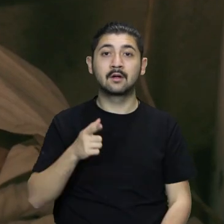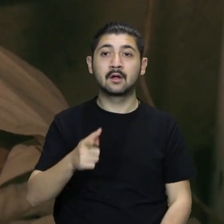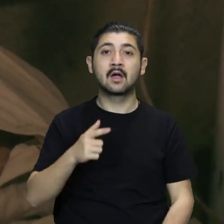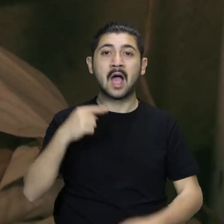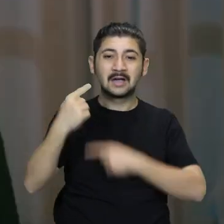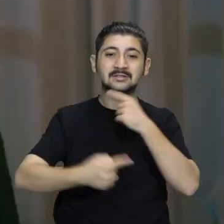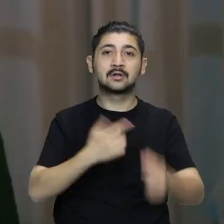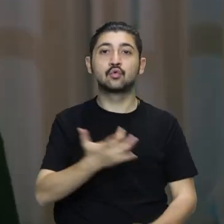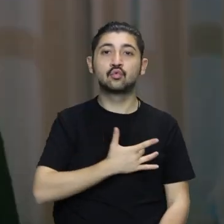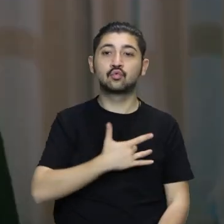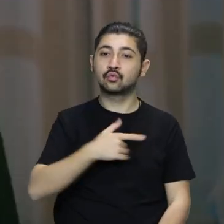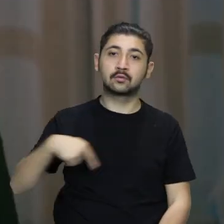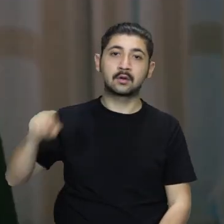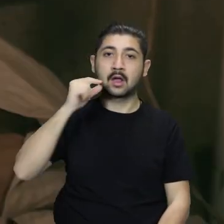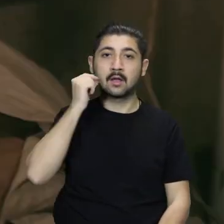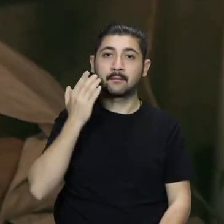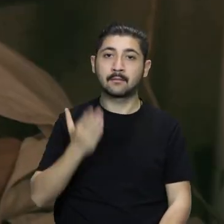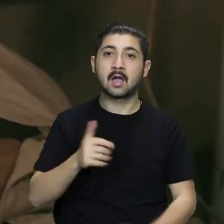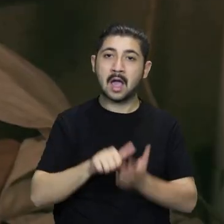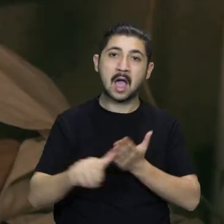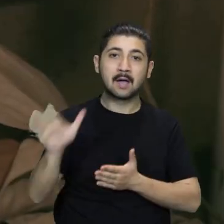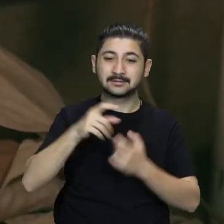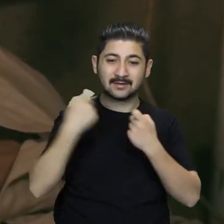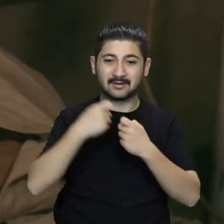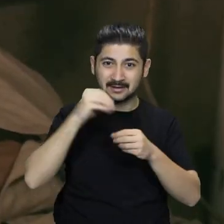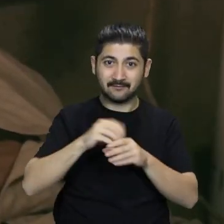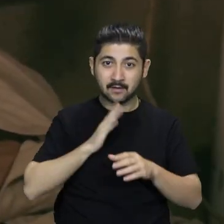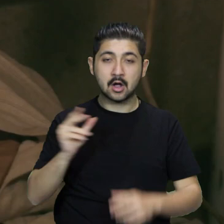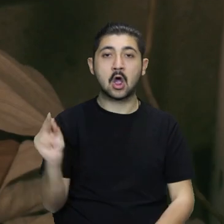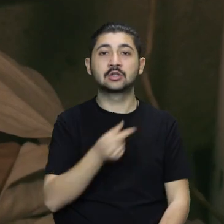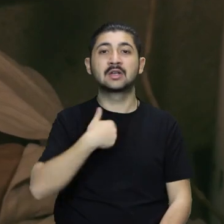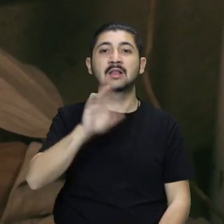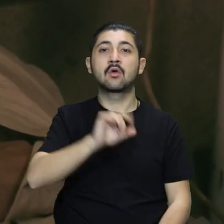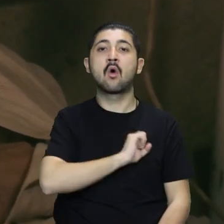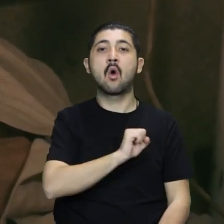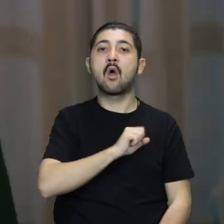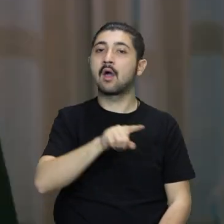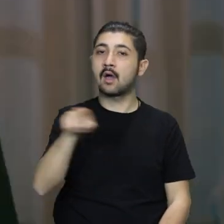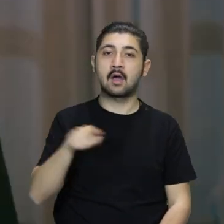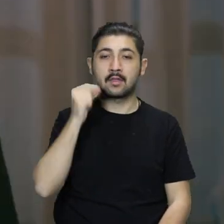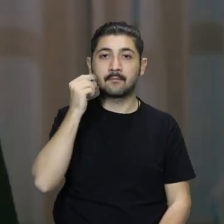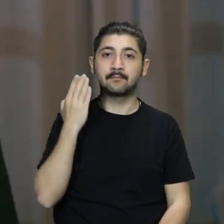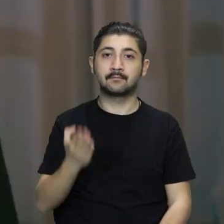Aşiret gönüllüleri. Hepsi harbin ortasında kaçıp gitti korkaklar.